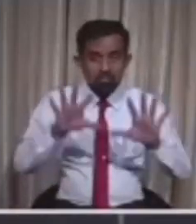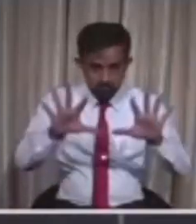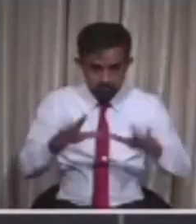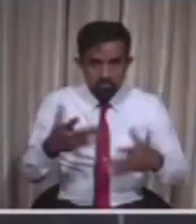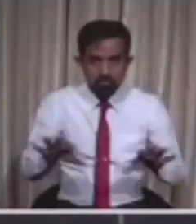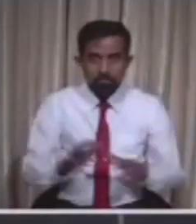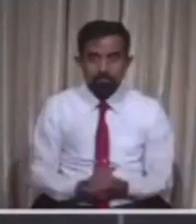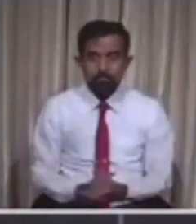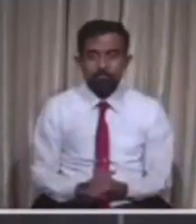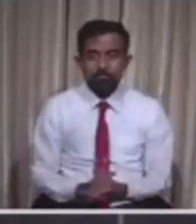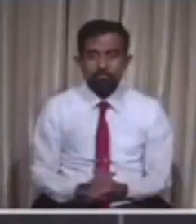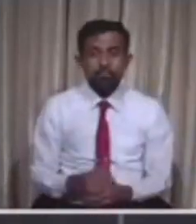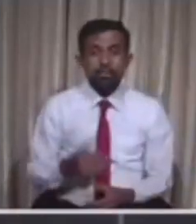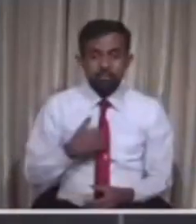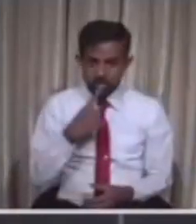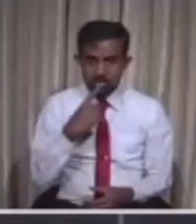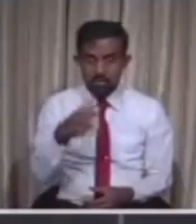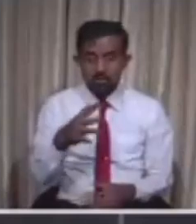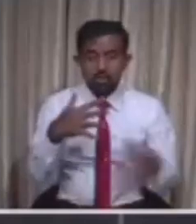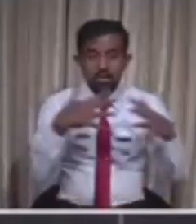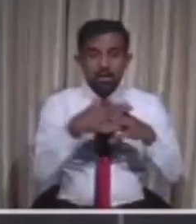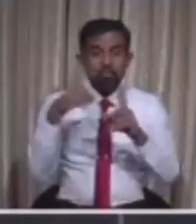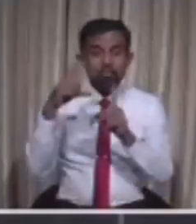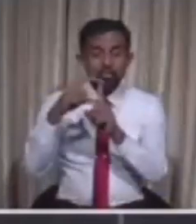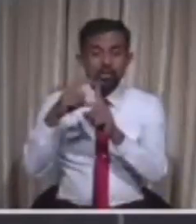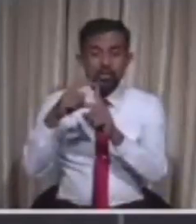කිව්වා. මං කිව්වා WD ලක්ෂ්මන්